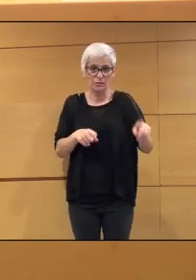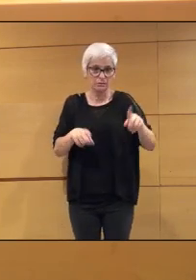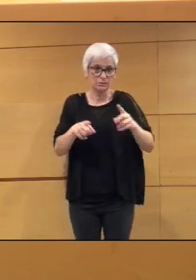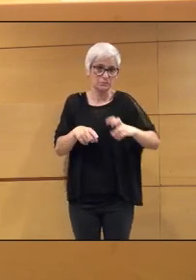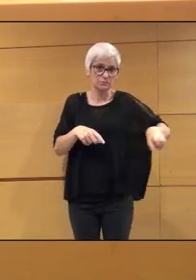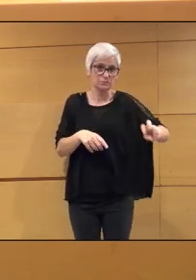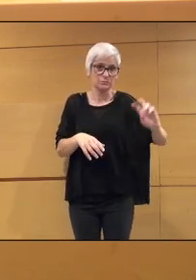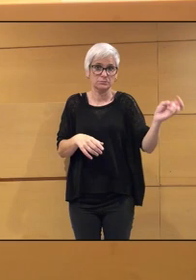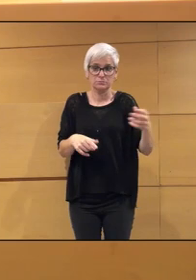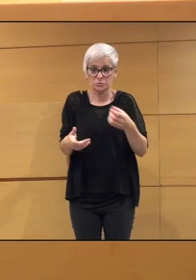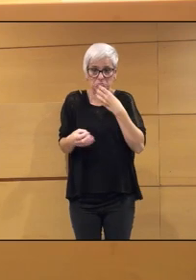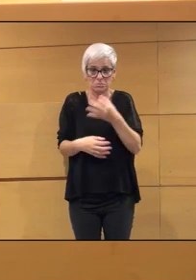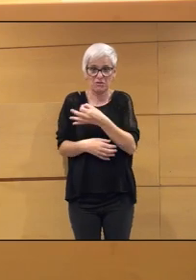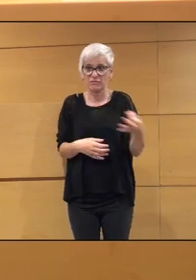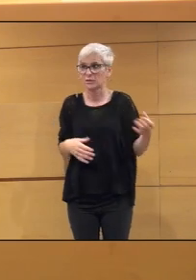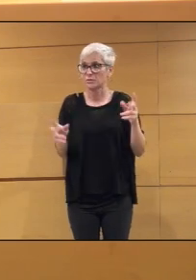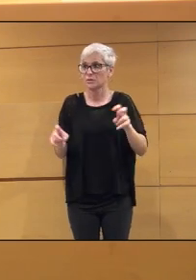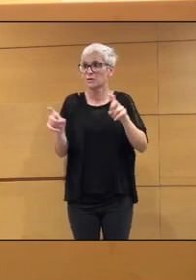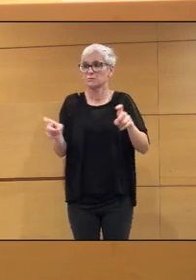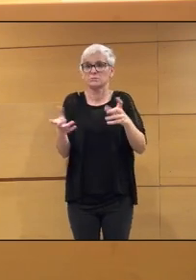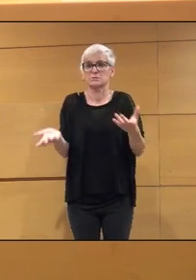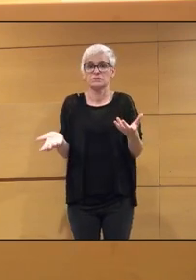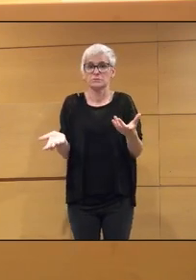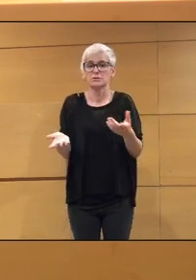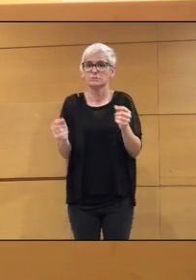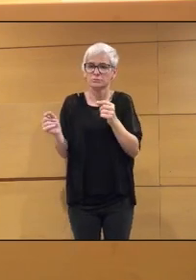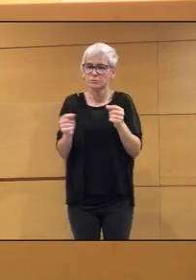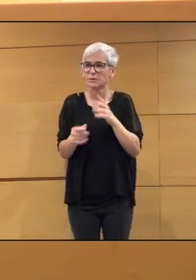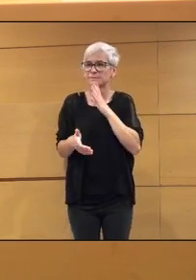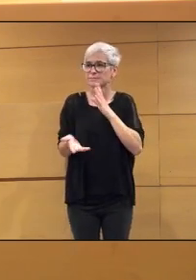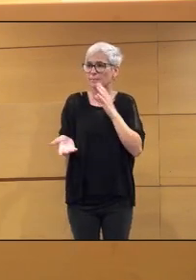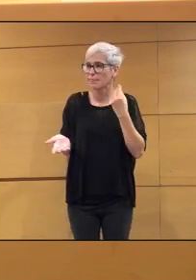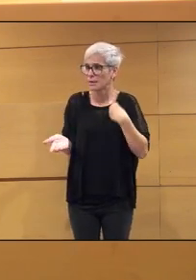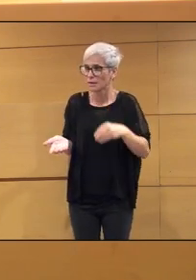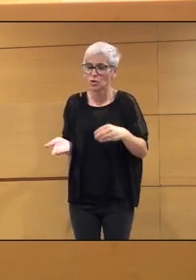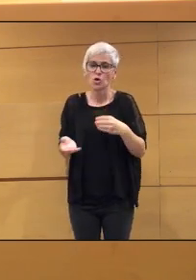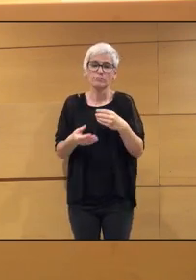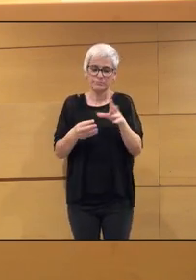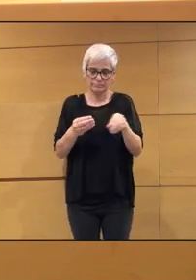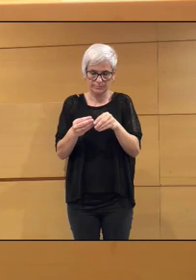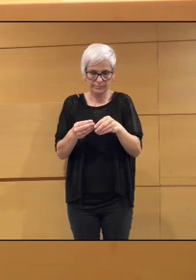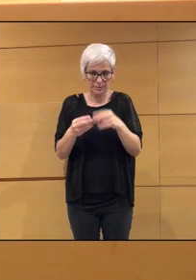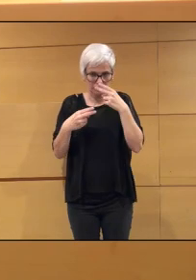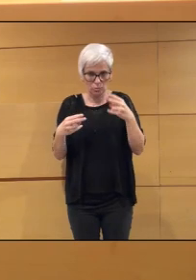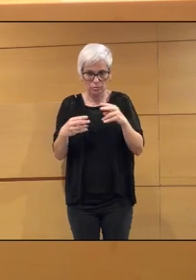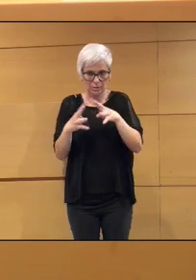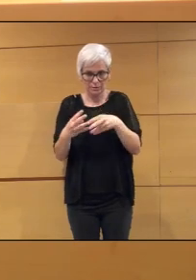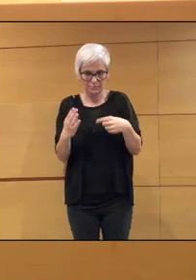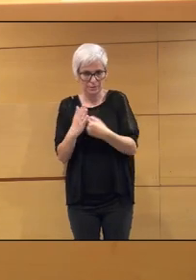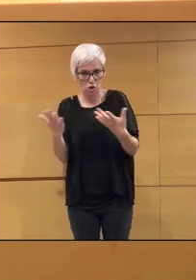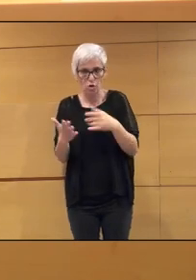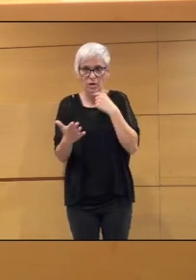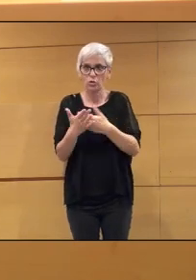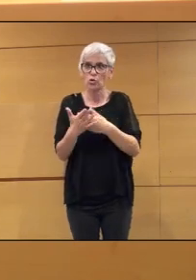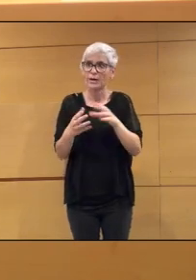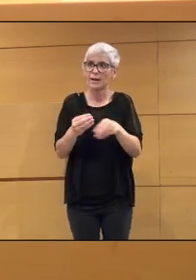Gaur, amb els companys d'informàtica, llargues discussions sobre què pengem a l'etauler, com ho pengem, com fem un document i quan adjuntem